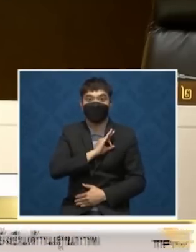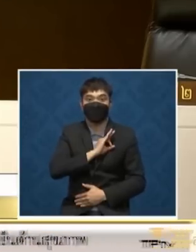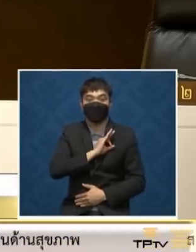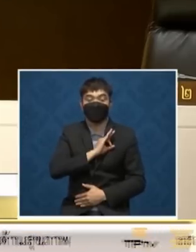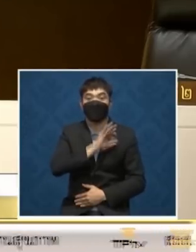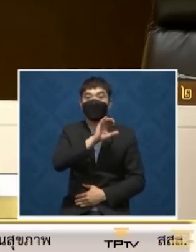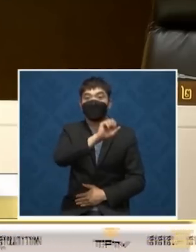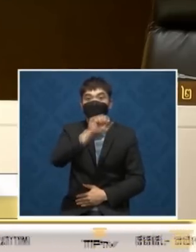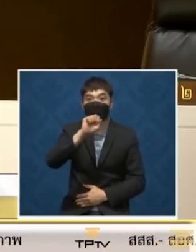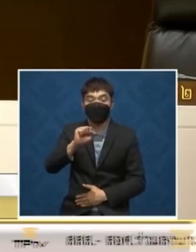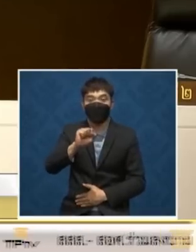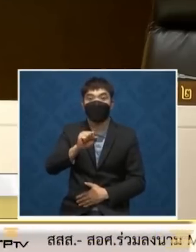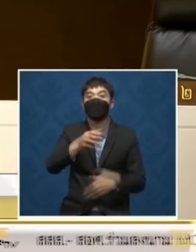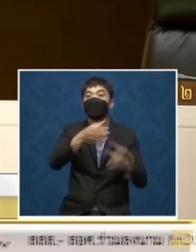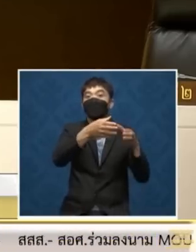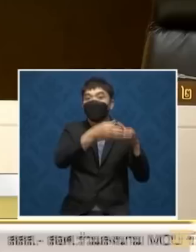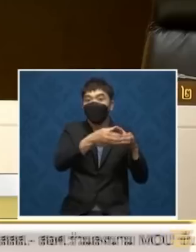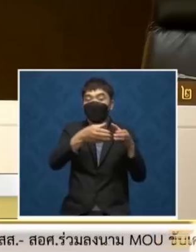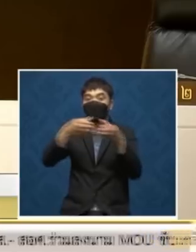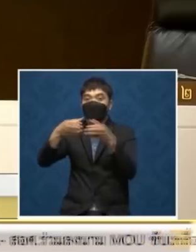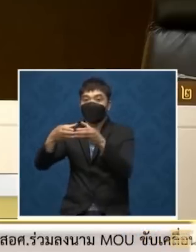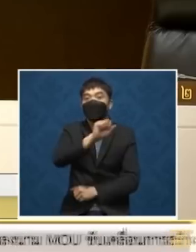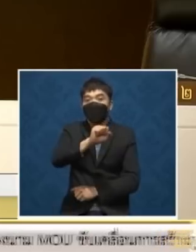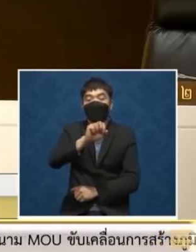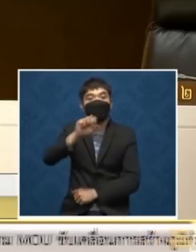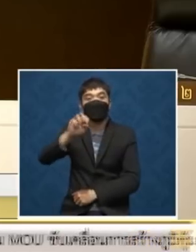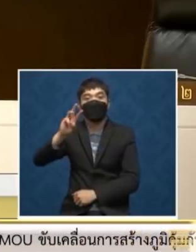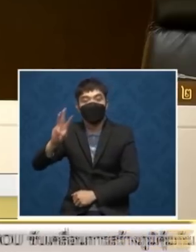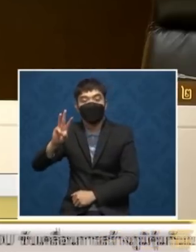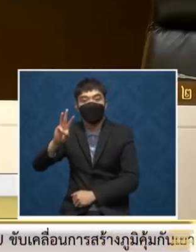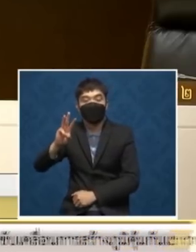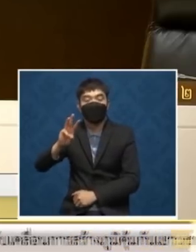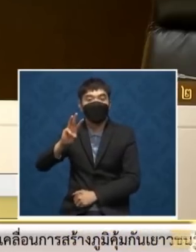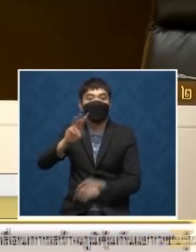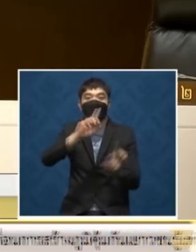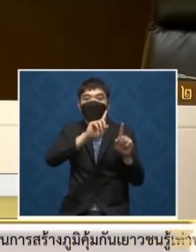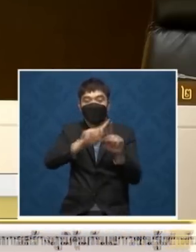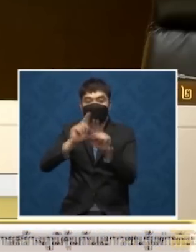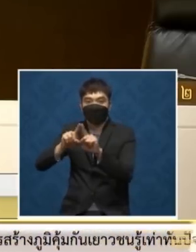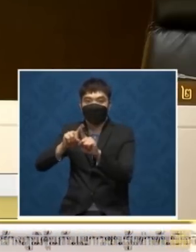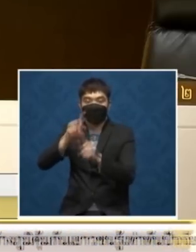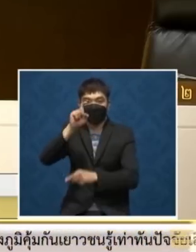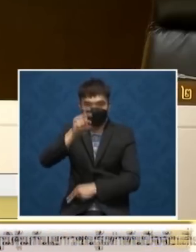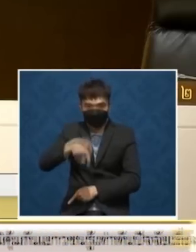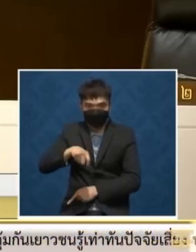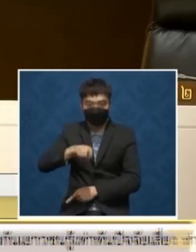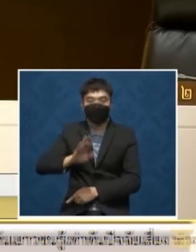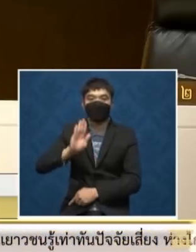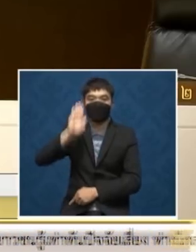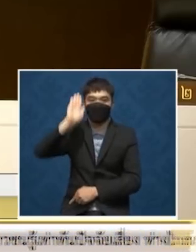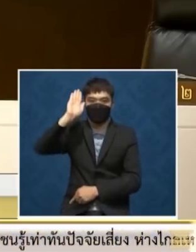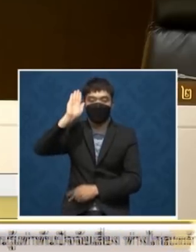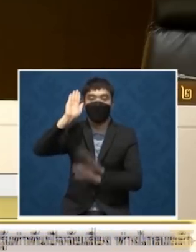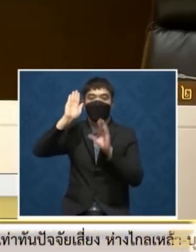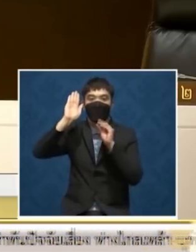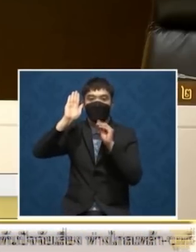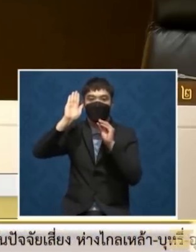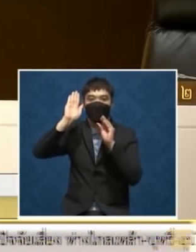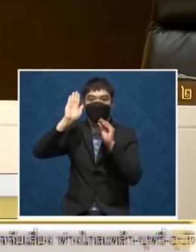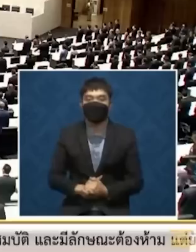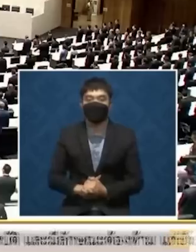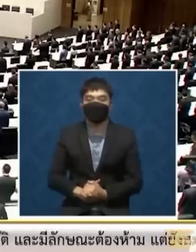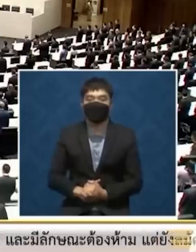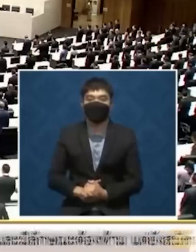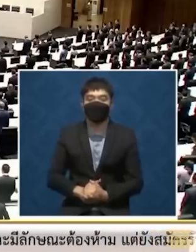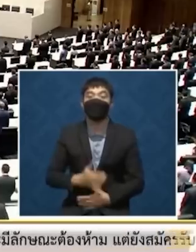แต่ละสภาของรัฐสภาได้ปฏิญาณตนเองต่อสภาของตนนะ